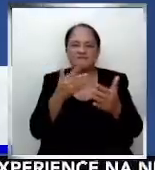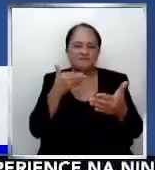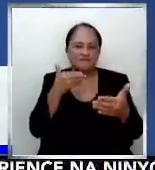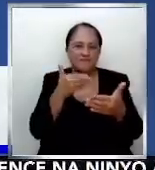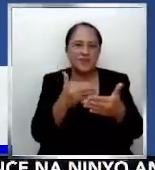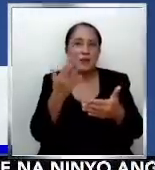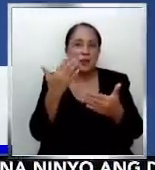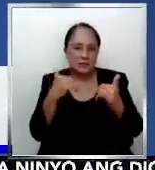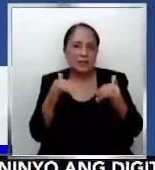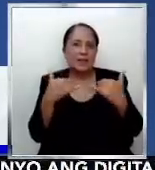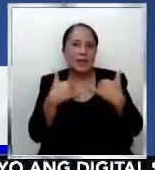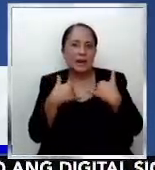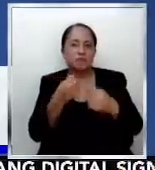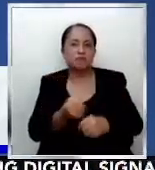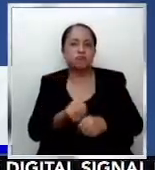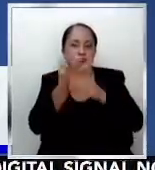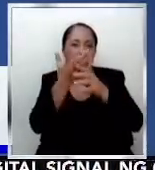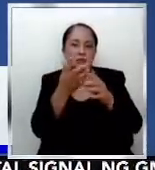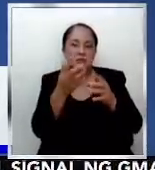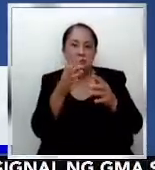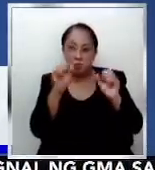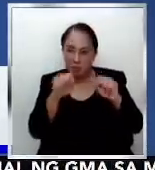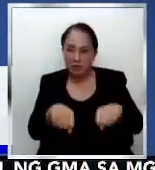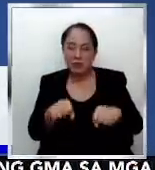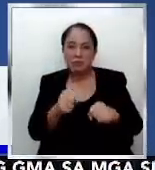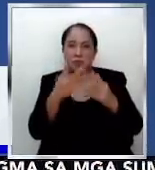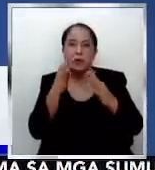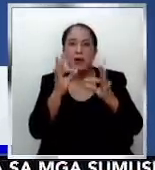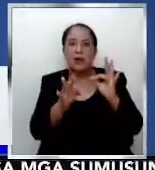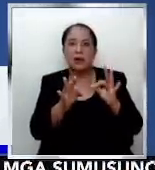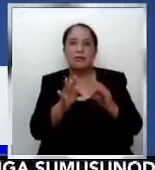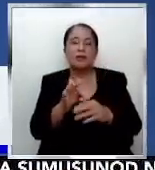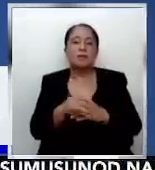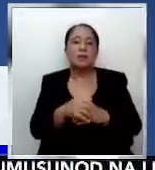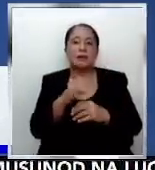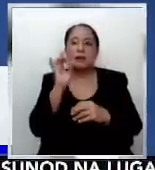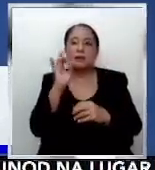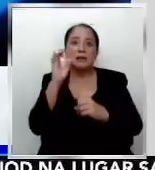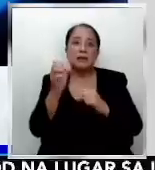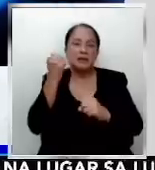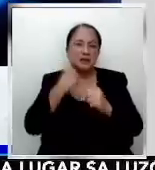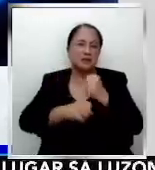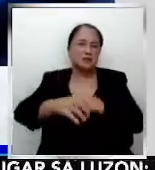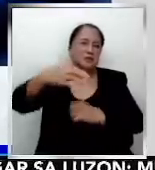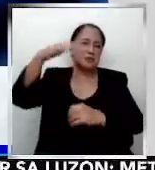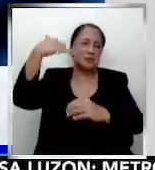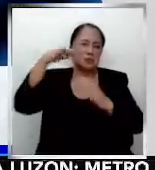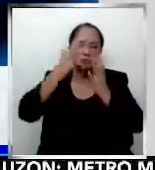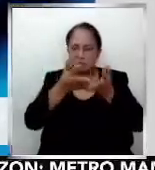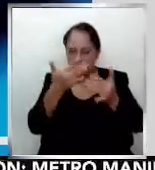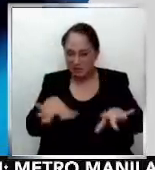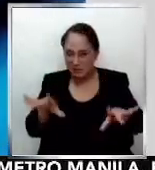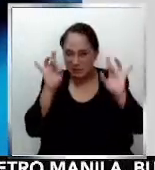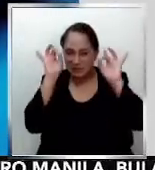ang ilang explosive ordnance na posible pang sumabog kahit halos 80 taon na ang nakararaan mula nang ito ay lumubog. Ang mga video at